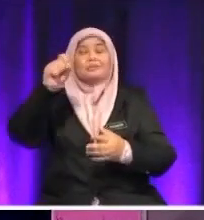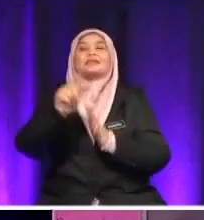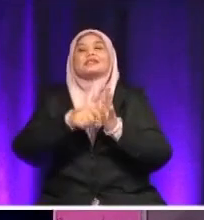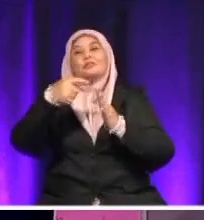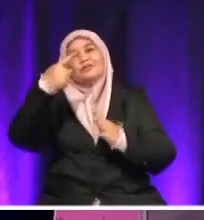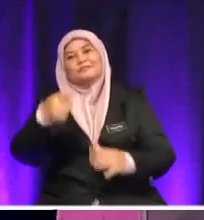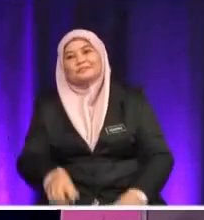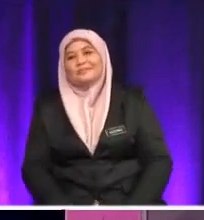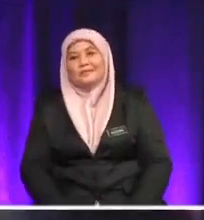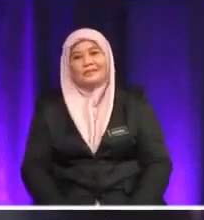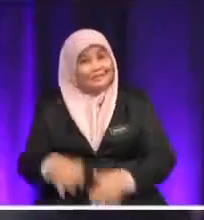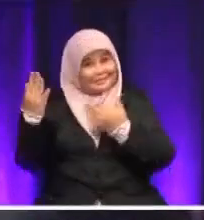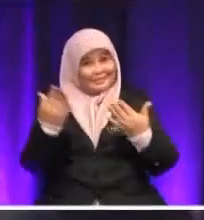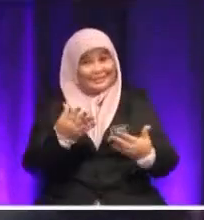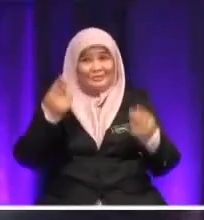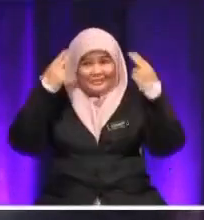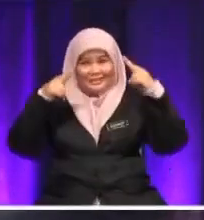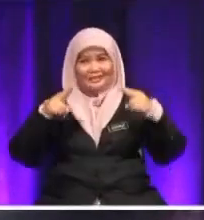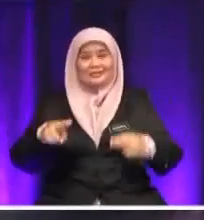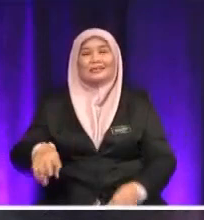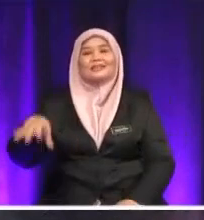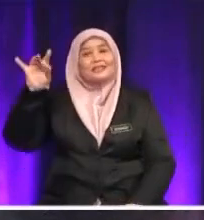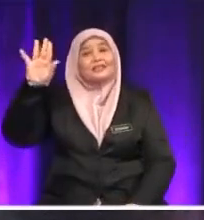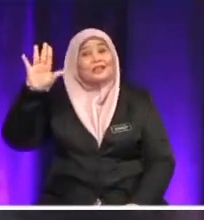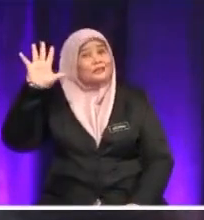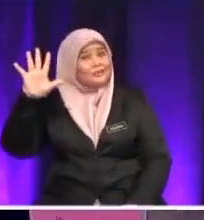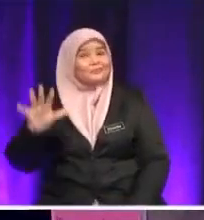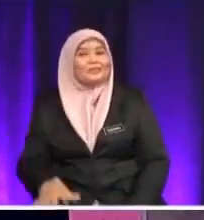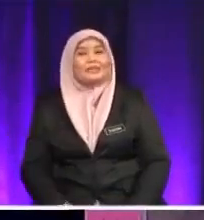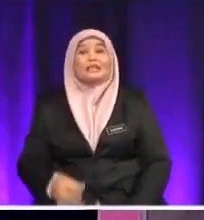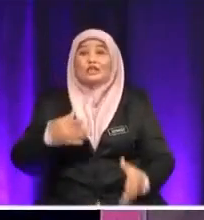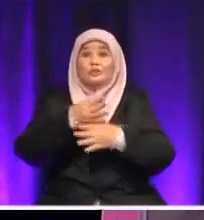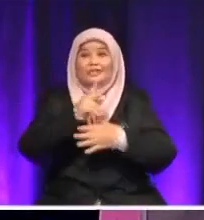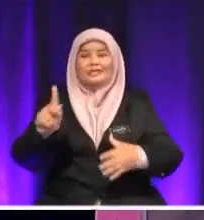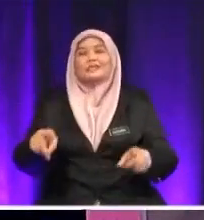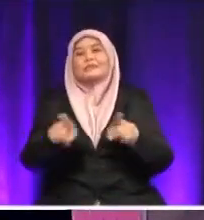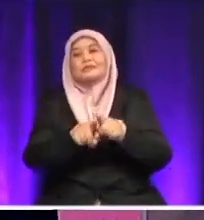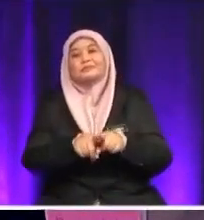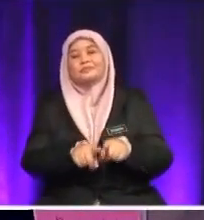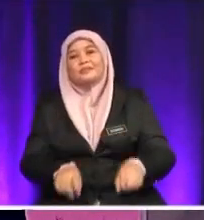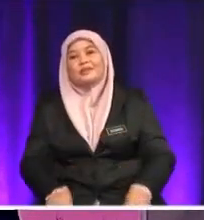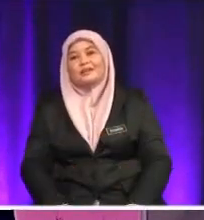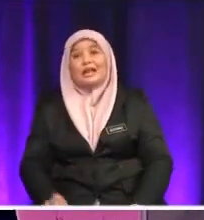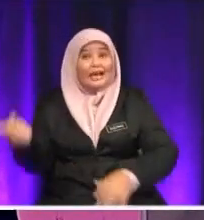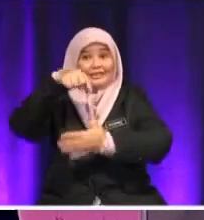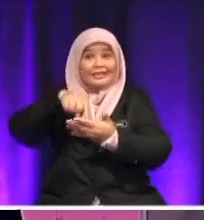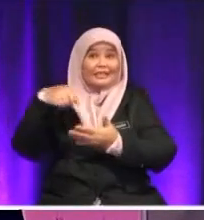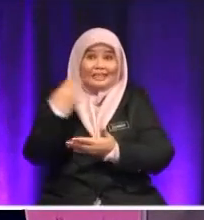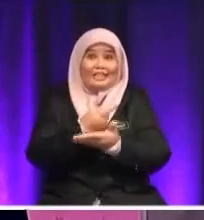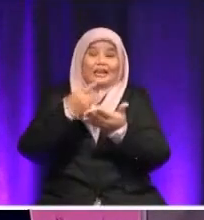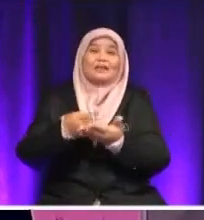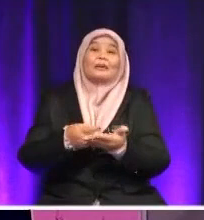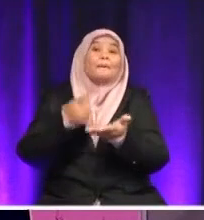ustaz. Okey. Silakan ustaz. Okey, insya-Allah saya teruskan. Terima kasih ustaz. Hakim. Sama-sama. Jadi hari ini kita akan